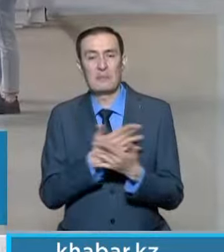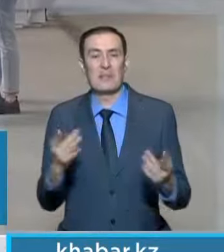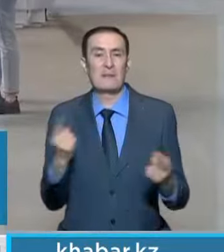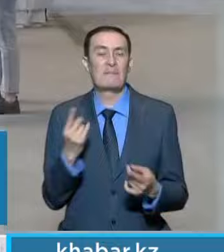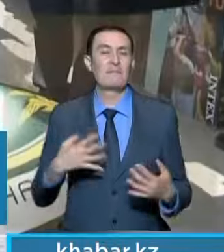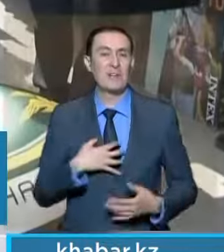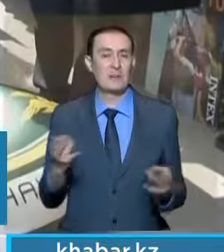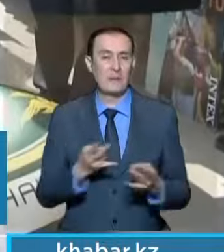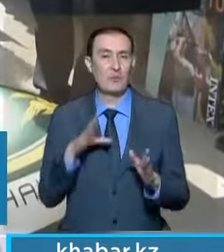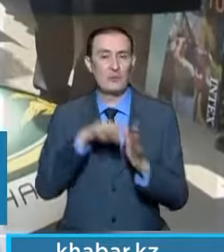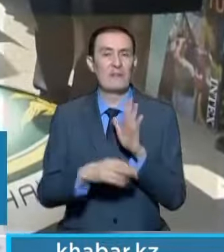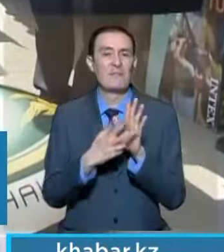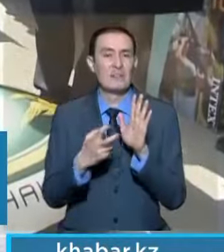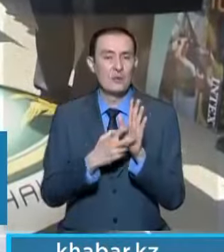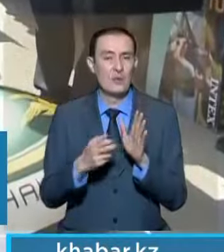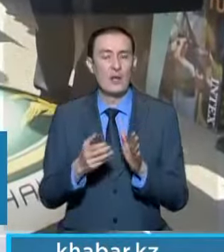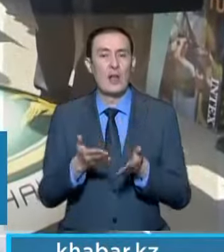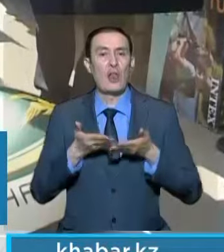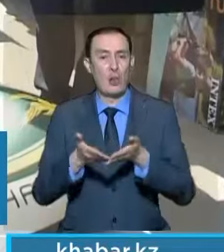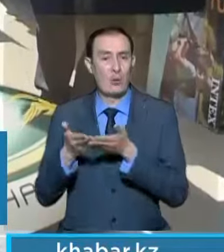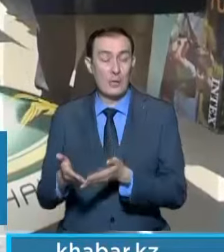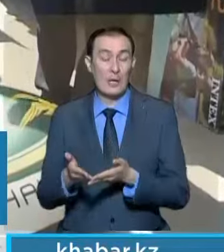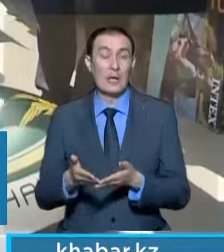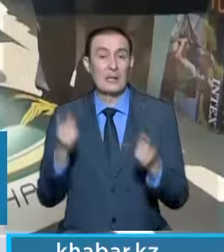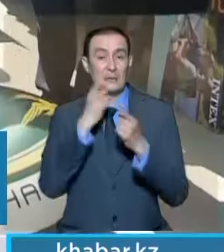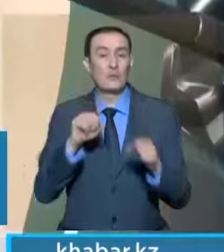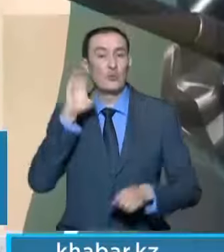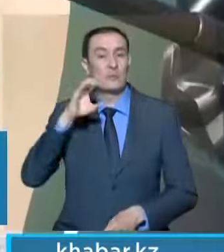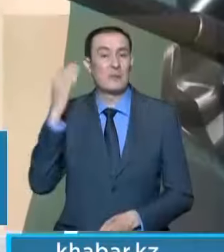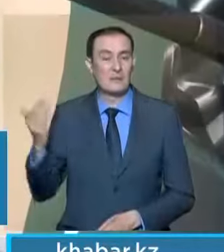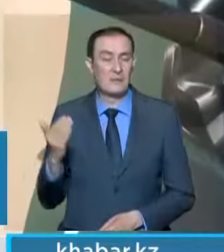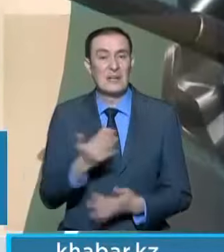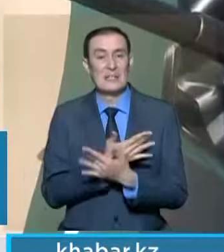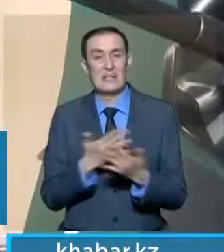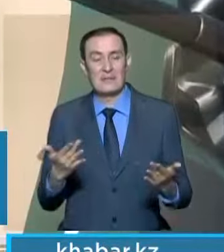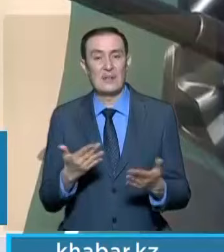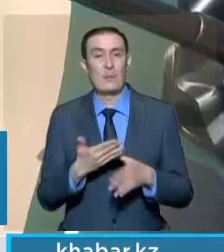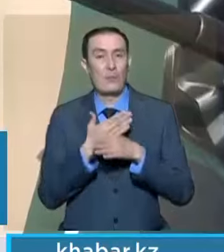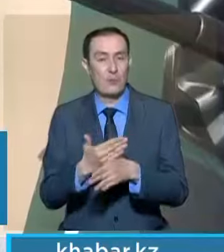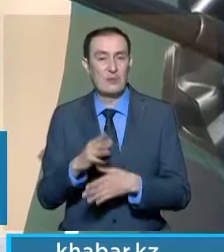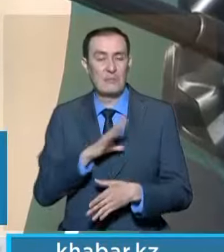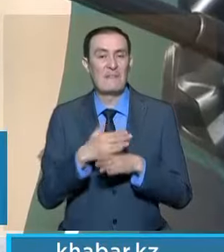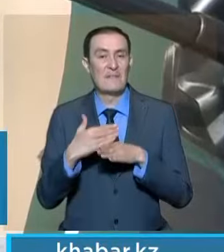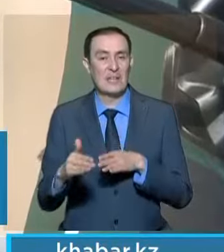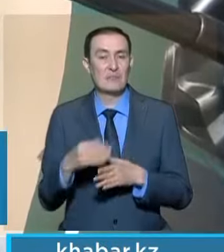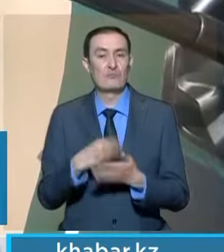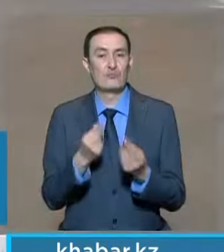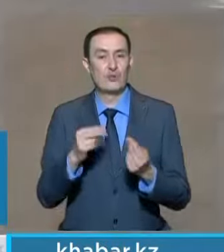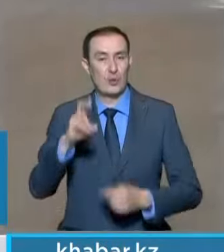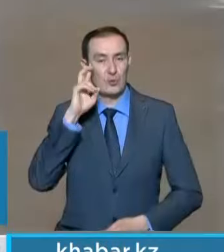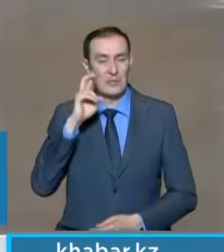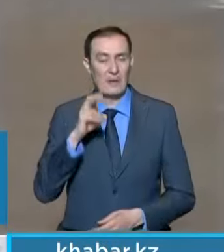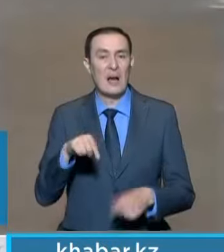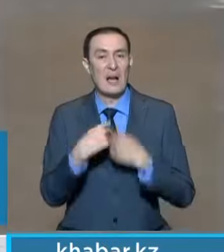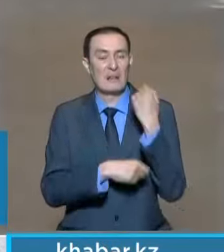первой необходимости, в том числе 800 надувных лодок. Как пояснила узбекская сторона, средства на гуманитарную помощь были выделены из бюджета страны,